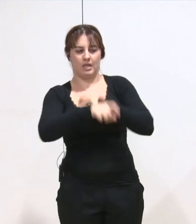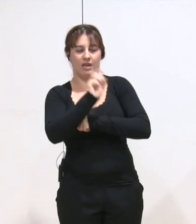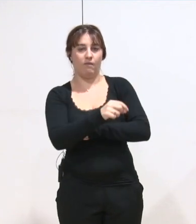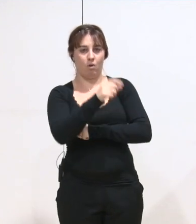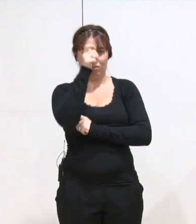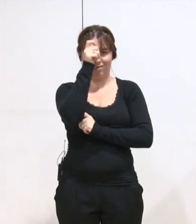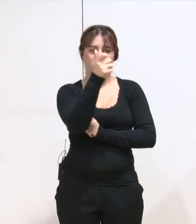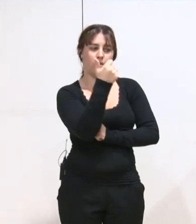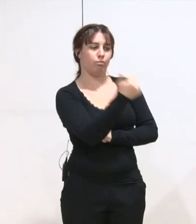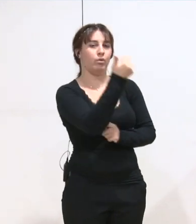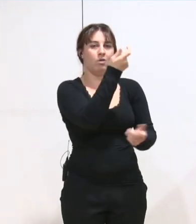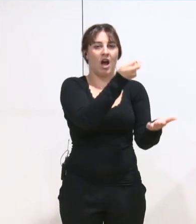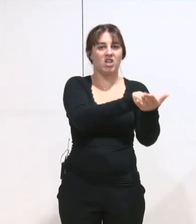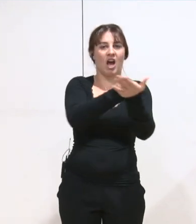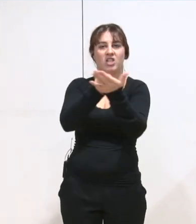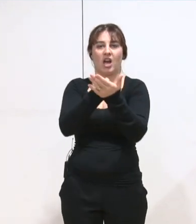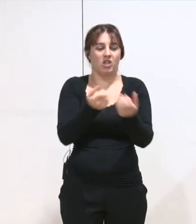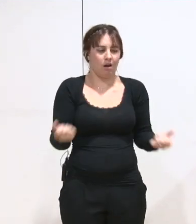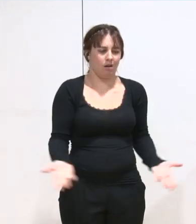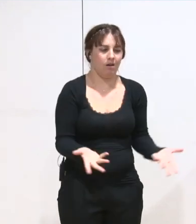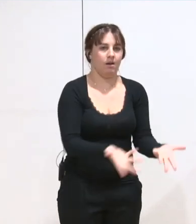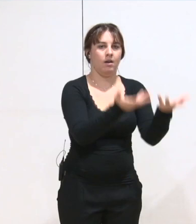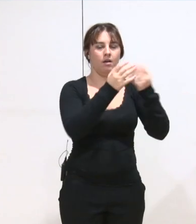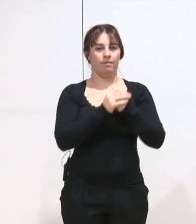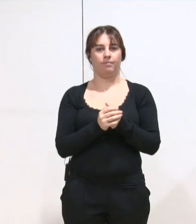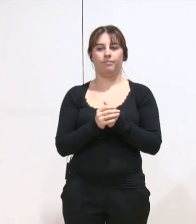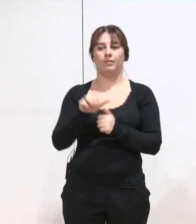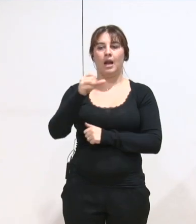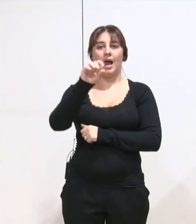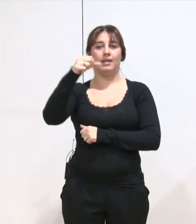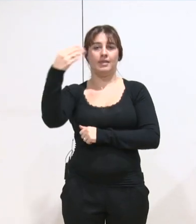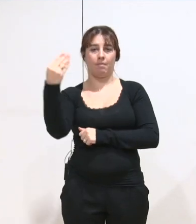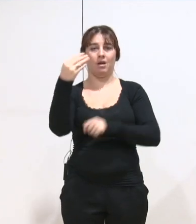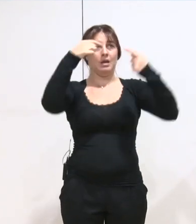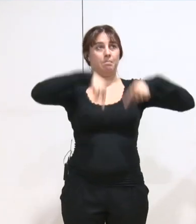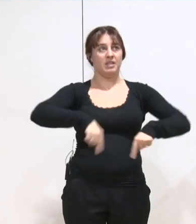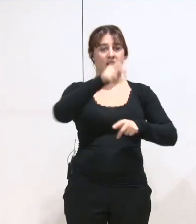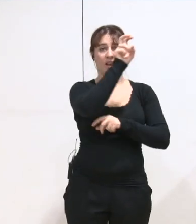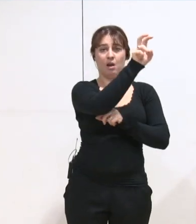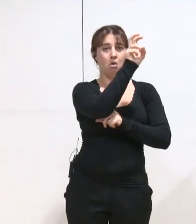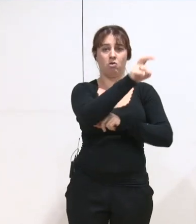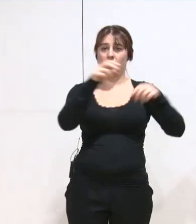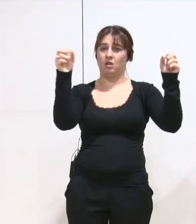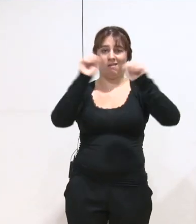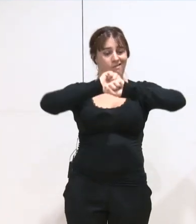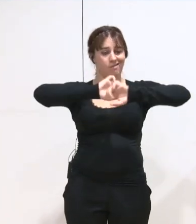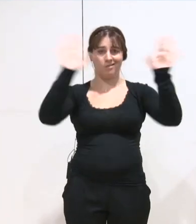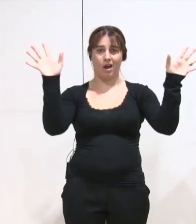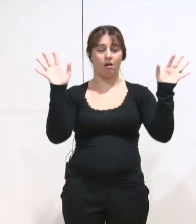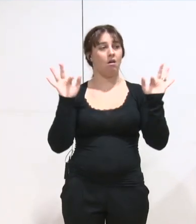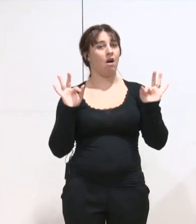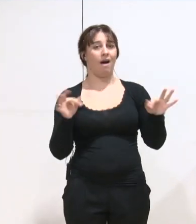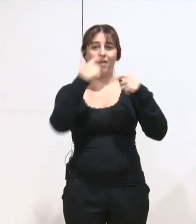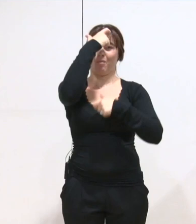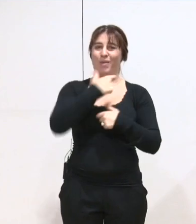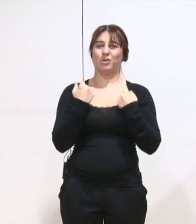d'achat. Aujourd'hui, les études de l'ADEME et du ministère de l'Écologie sont formelles. Non, ce n'est pas l'automobiliste